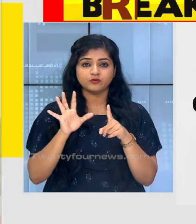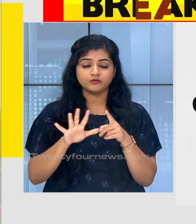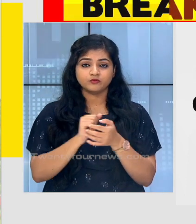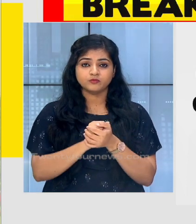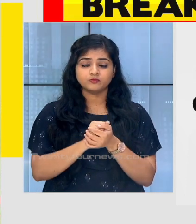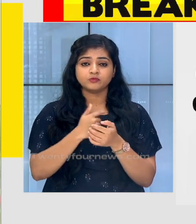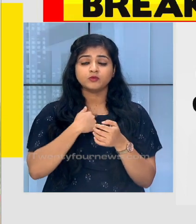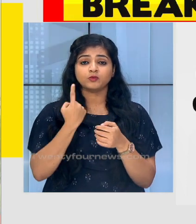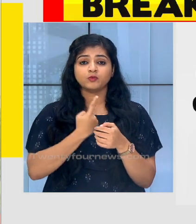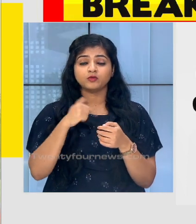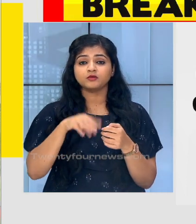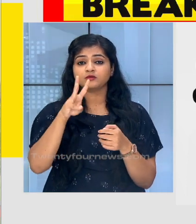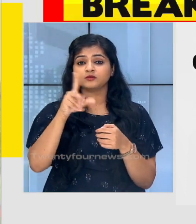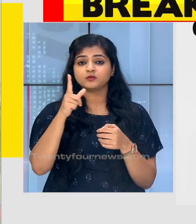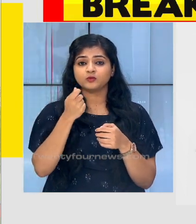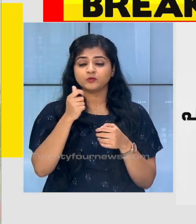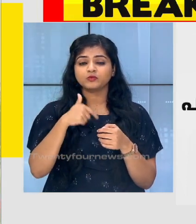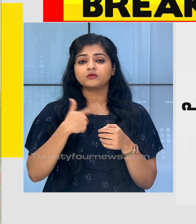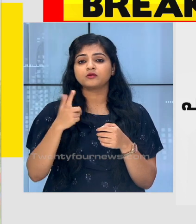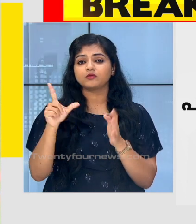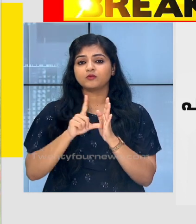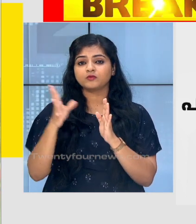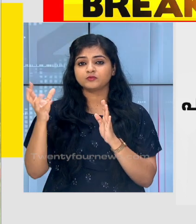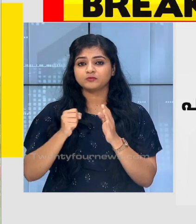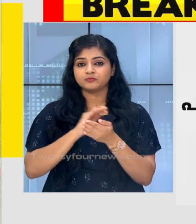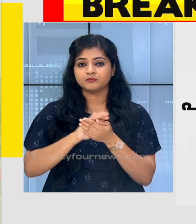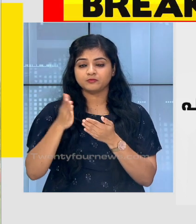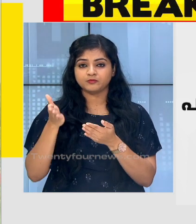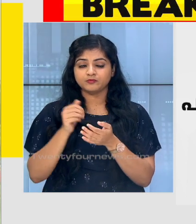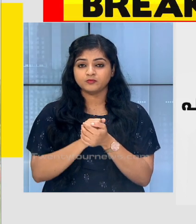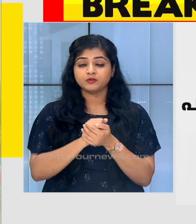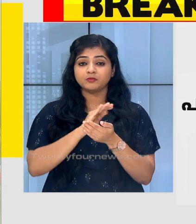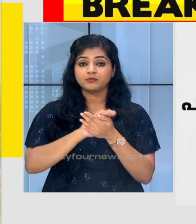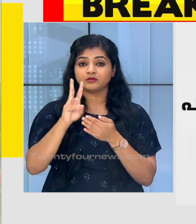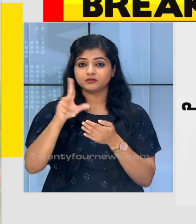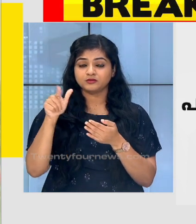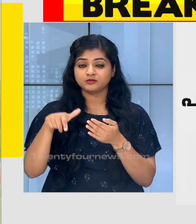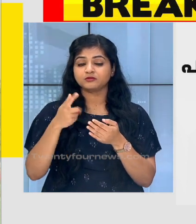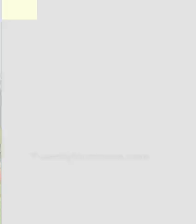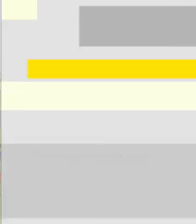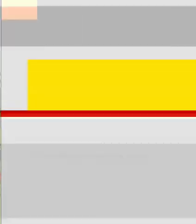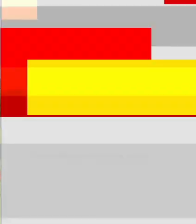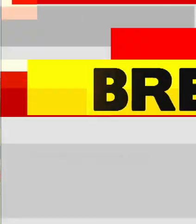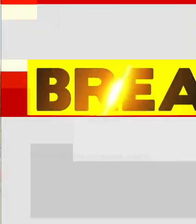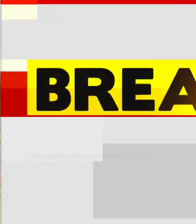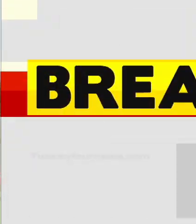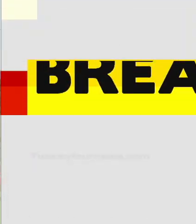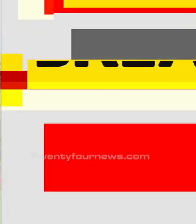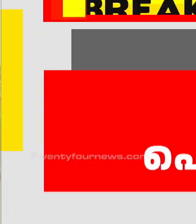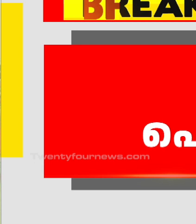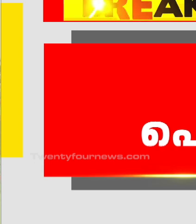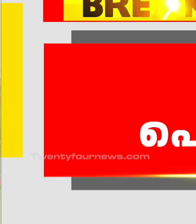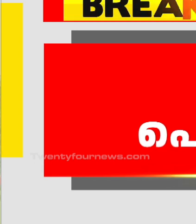ആകെ ഉള്ളൊരു 300,000 രൂപ മാത്രമേ ഞാൻ ലോൺ എടുത്തിട്ടുള്ളൂ. അത് ബാങ്കിന് കൊടുത്തിട്ട് ആധാരമെങ്കിലും എനിക്കെടുത്തുക. സർക്കാരിന് വേണ്ടി ചെലവഴിച്ച